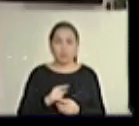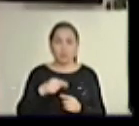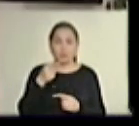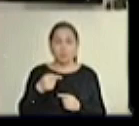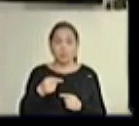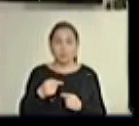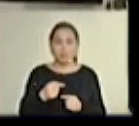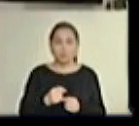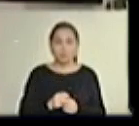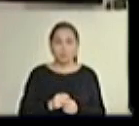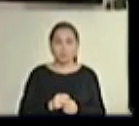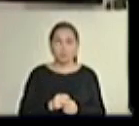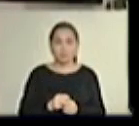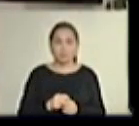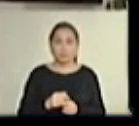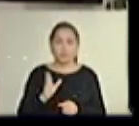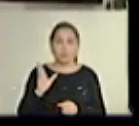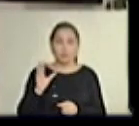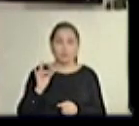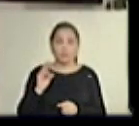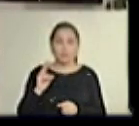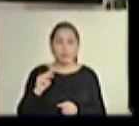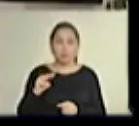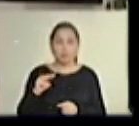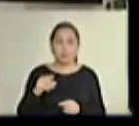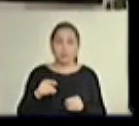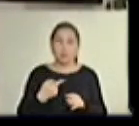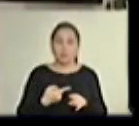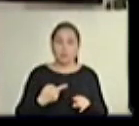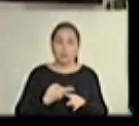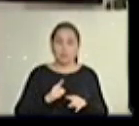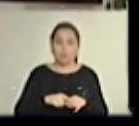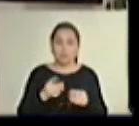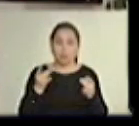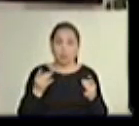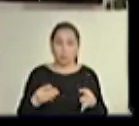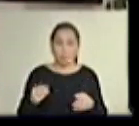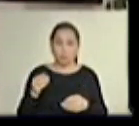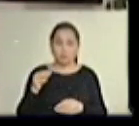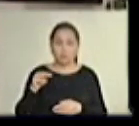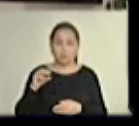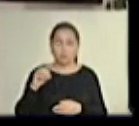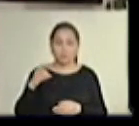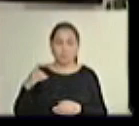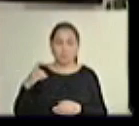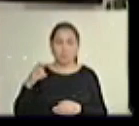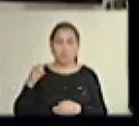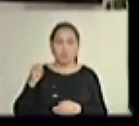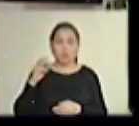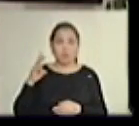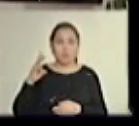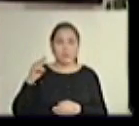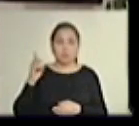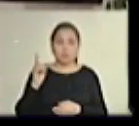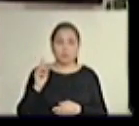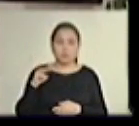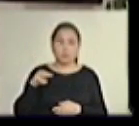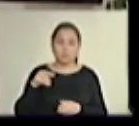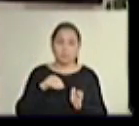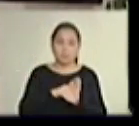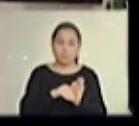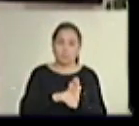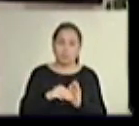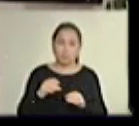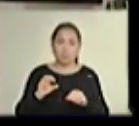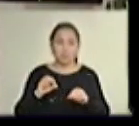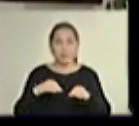Keyingisi vint. To'g'ri, vint ham bu oddiy mexanizmlardan biriga kiradi. E'tibor bering, mashinalarning